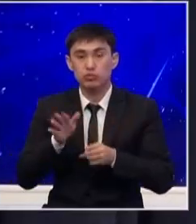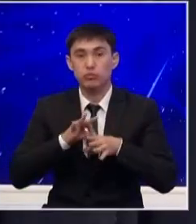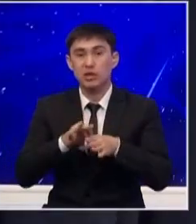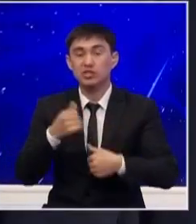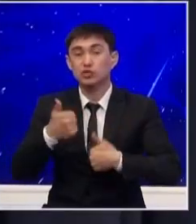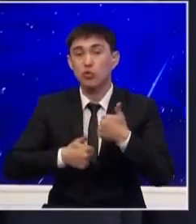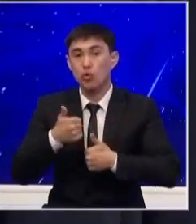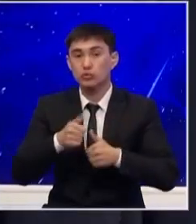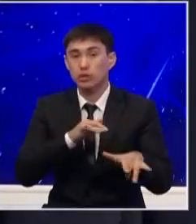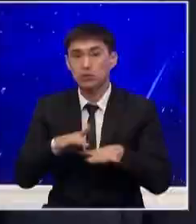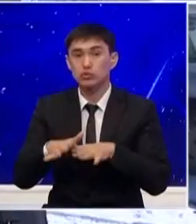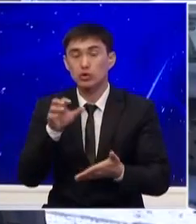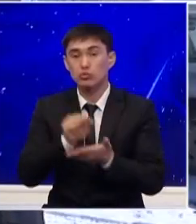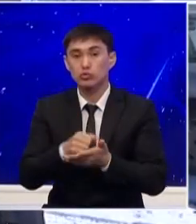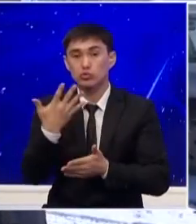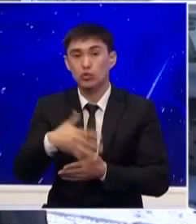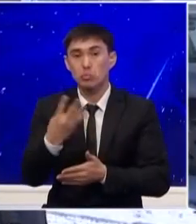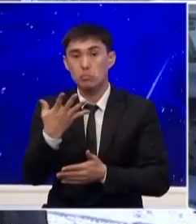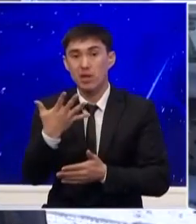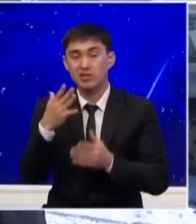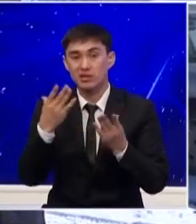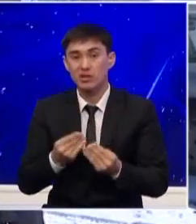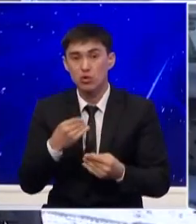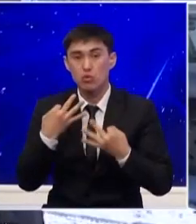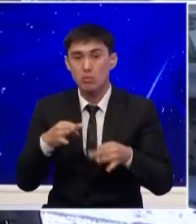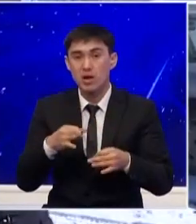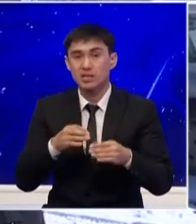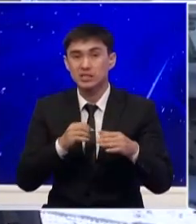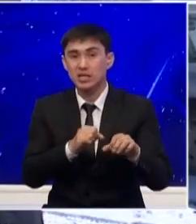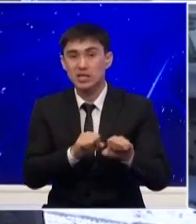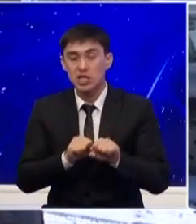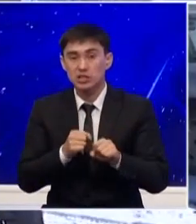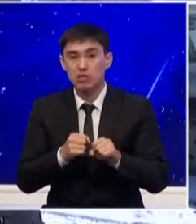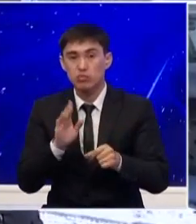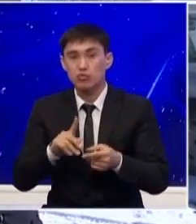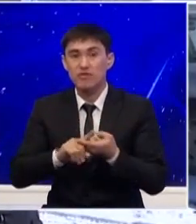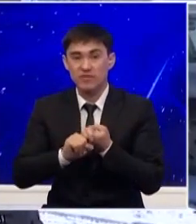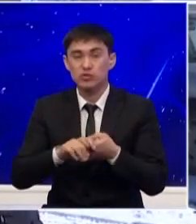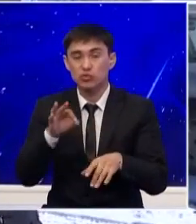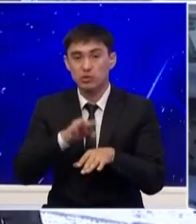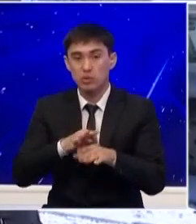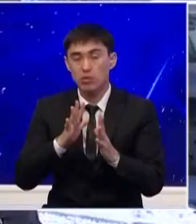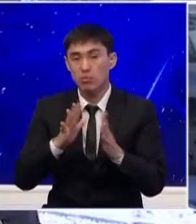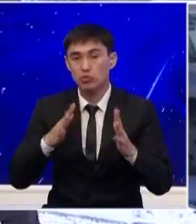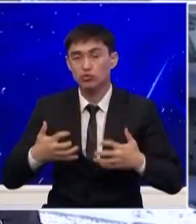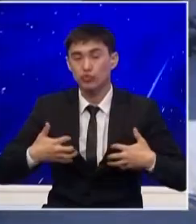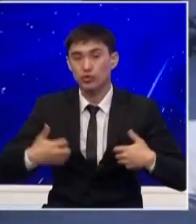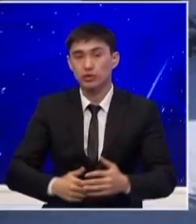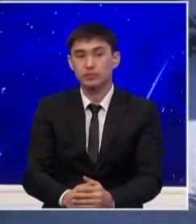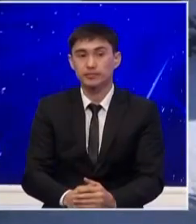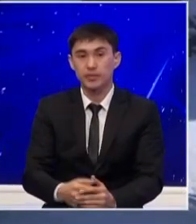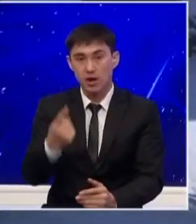через конкурс, процедура займет 45 дней. Любая задержка может повлиять на возникновение инфекционных заболеваний у животных.